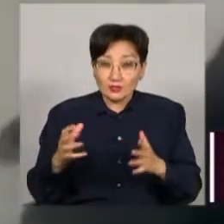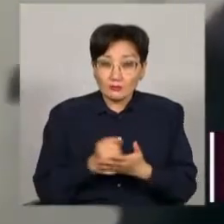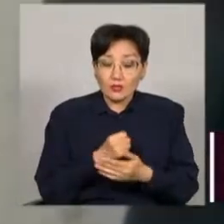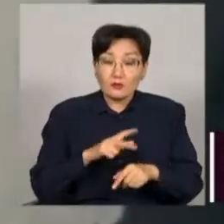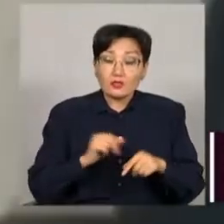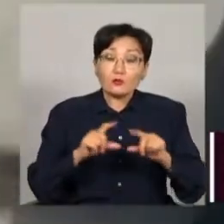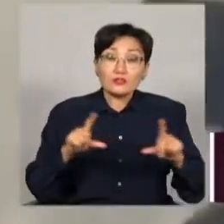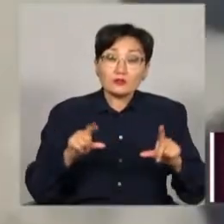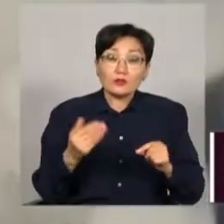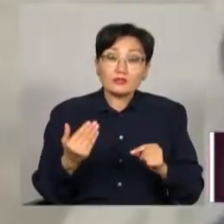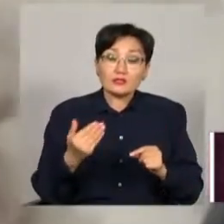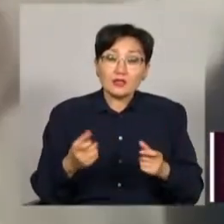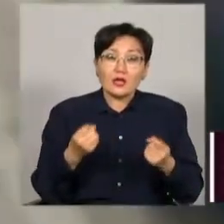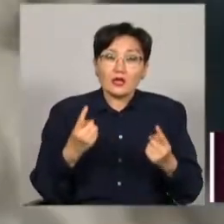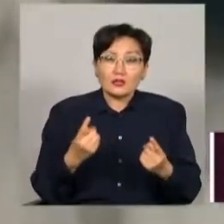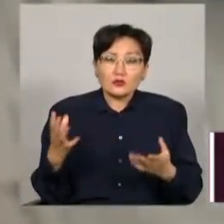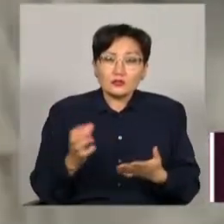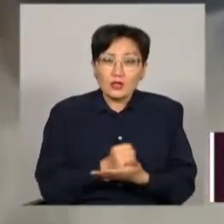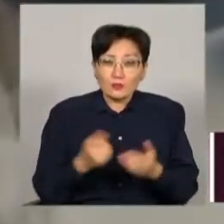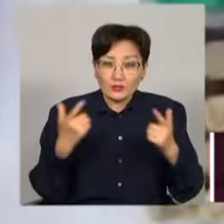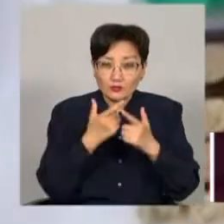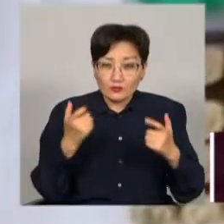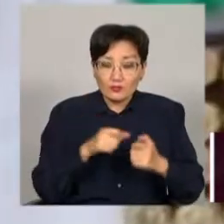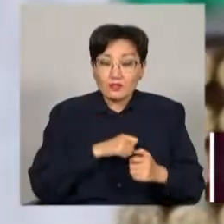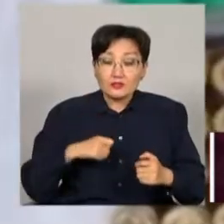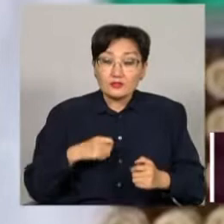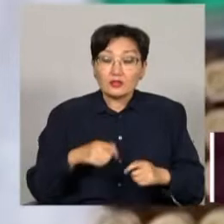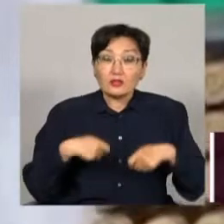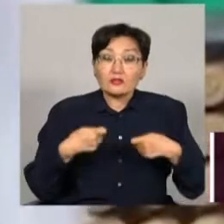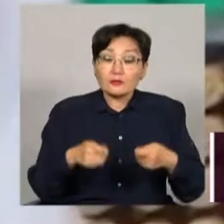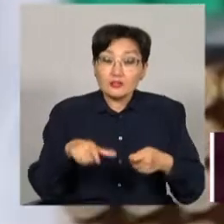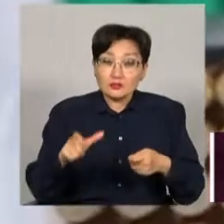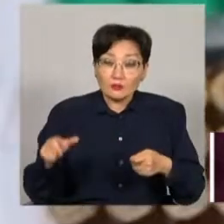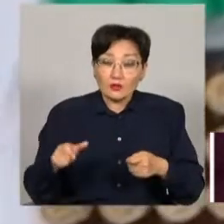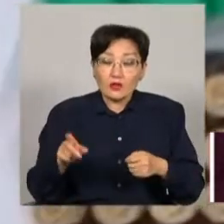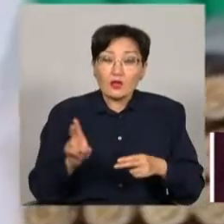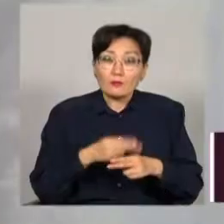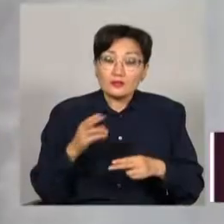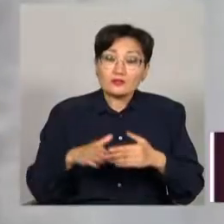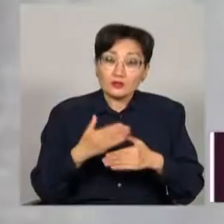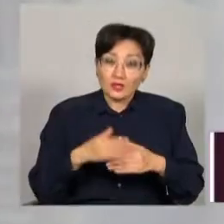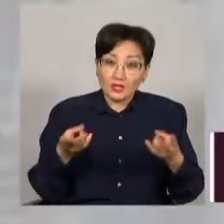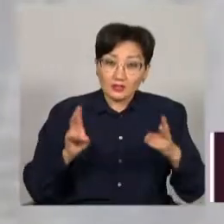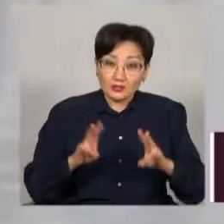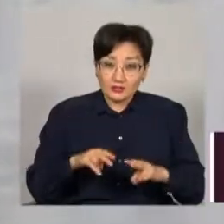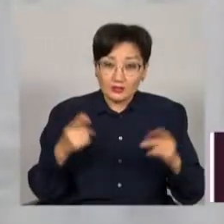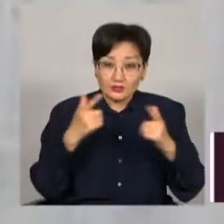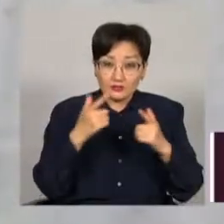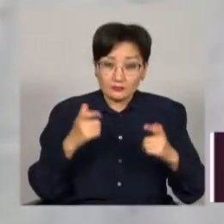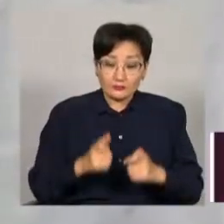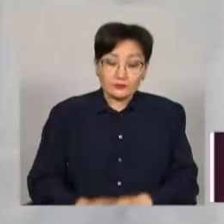полиция департаменті олардың қайдан анықталғанын хабарлап, өз еркімен тапсырған адамдардың еш жауапкершілікке тартылмайтынын еске